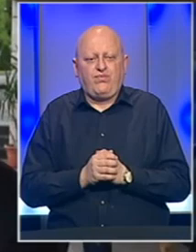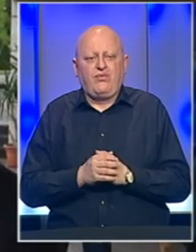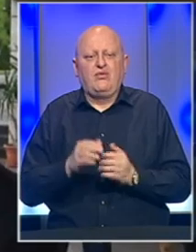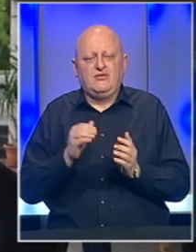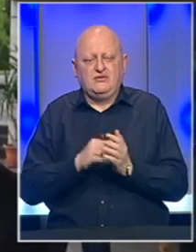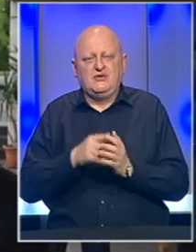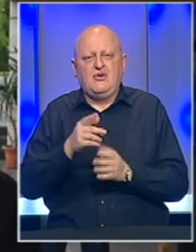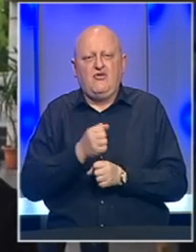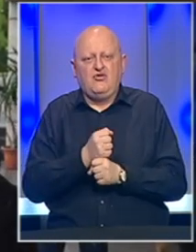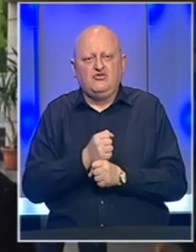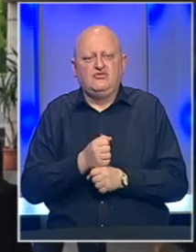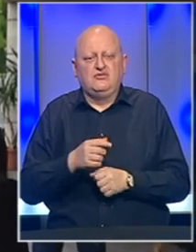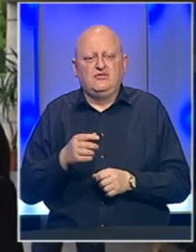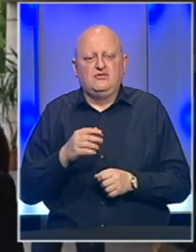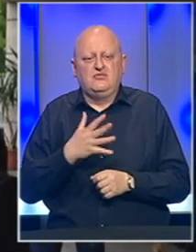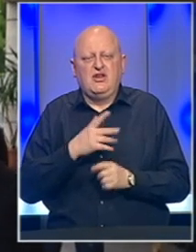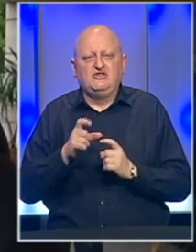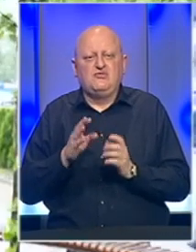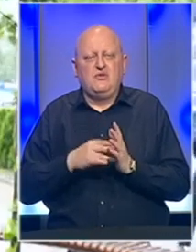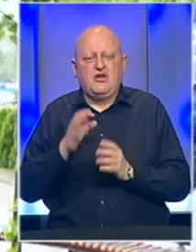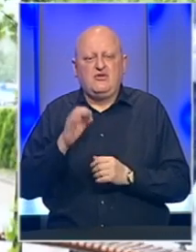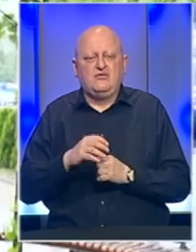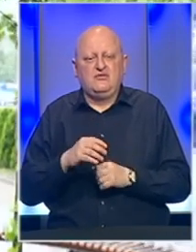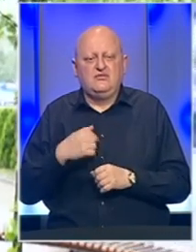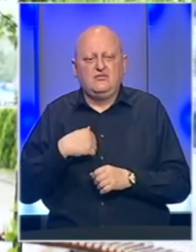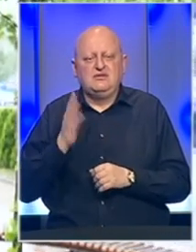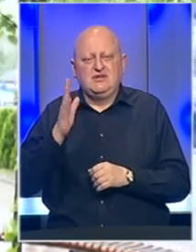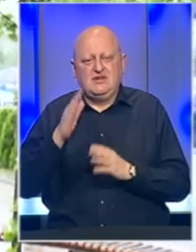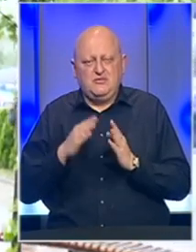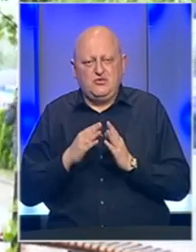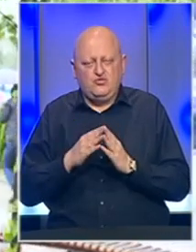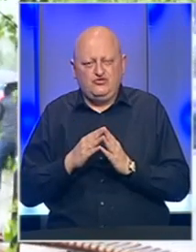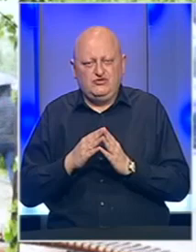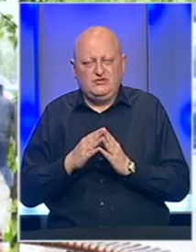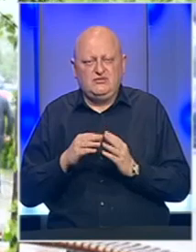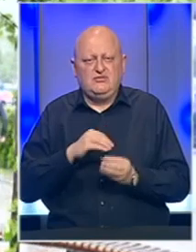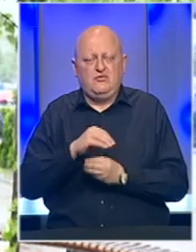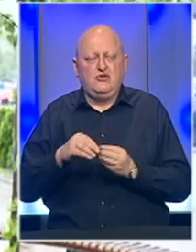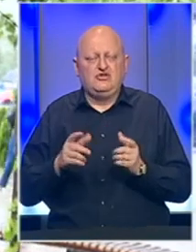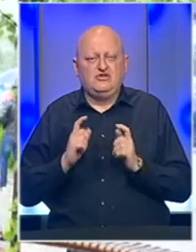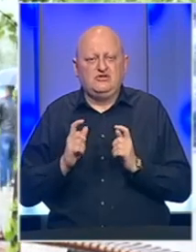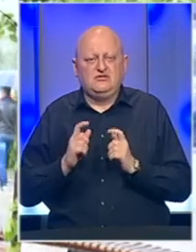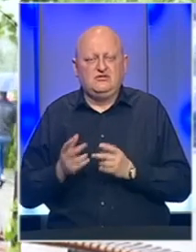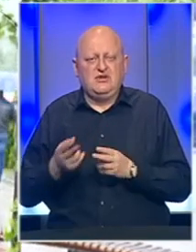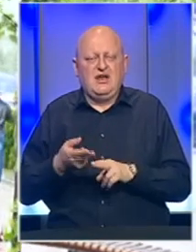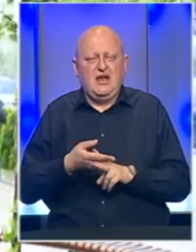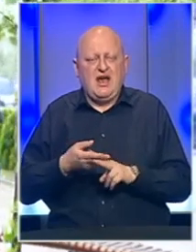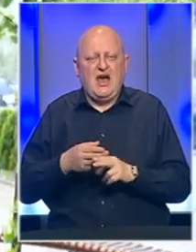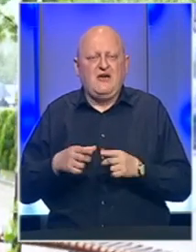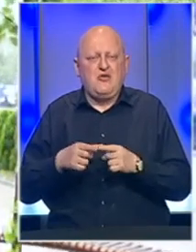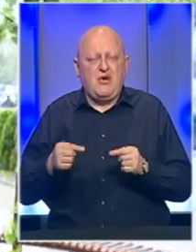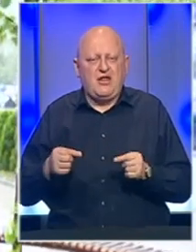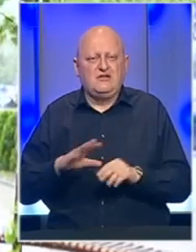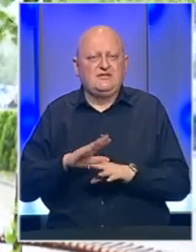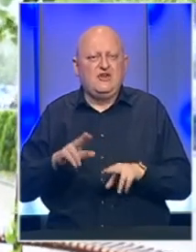treba ovo čuvati. Bajram Šerif Mubarek Olsun. Sad idemo kući, porodica dočekuje kahva, baklava,